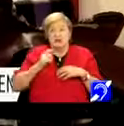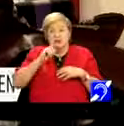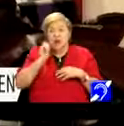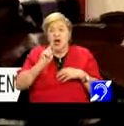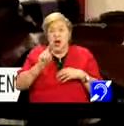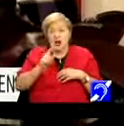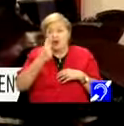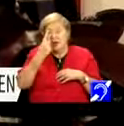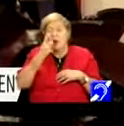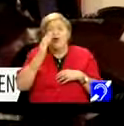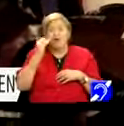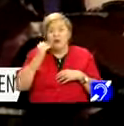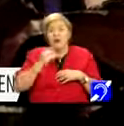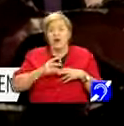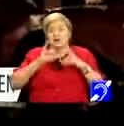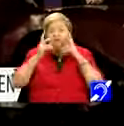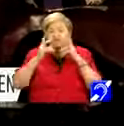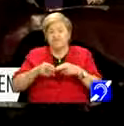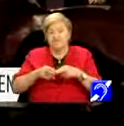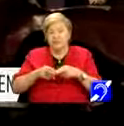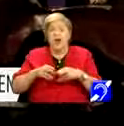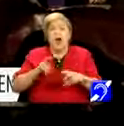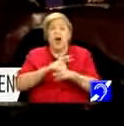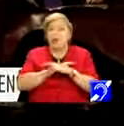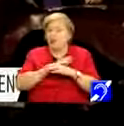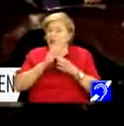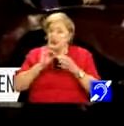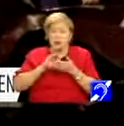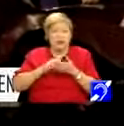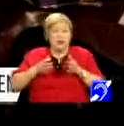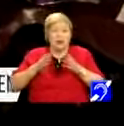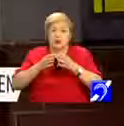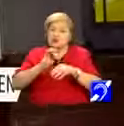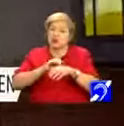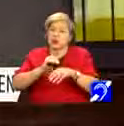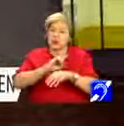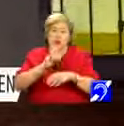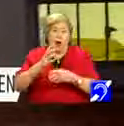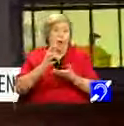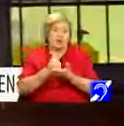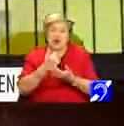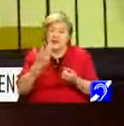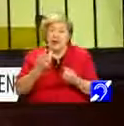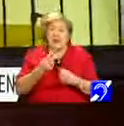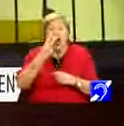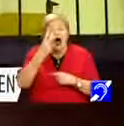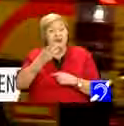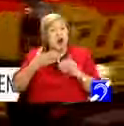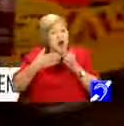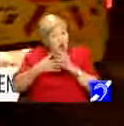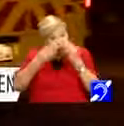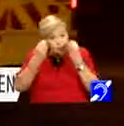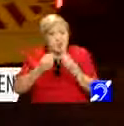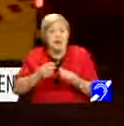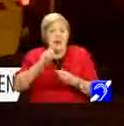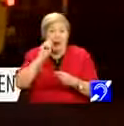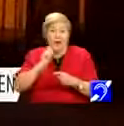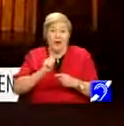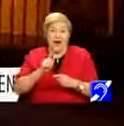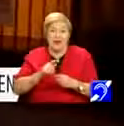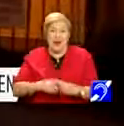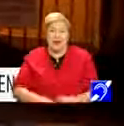intrat însă în stop cardiorespirator pe drum, iar medicii nu au mai putut să o salveze. Cealaltă a ajuns cu bine în Ungaria.